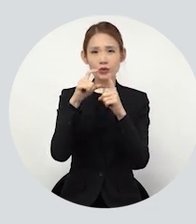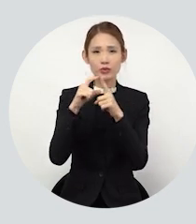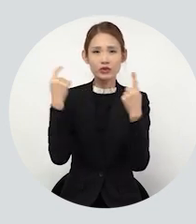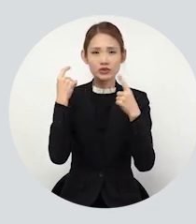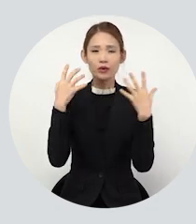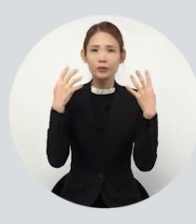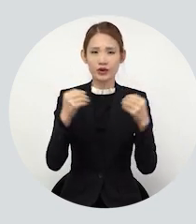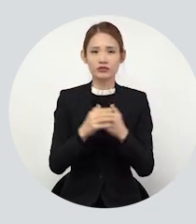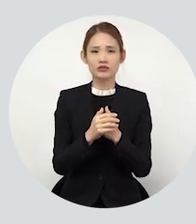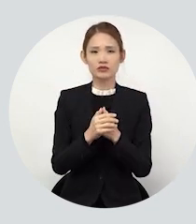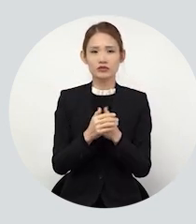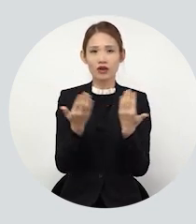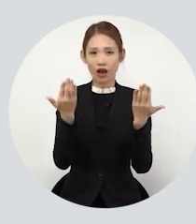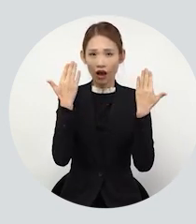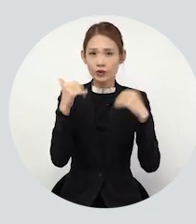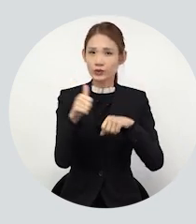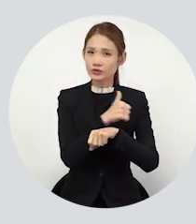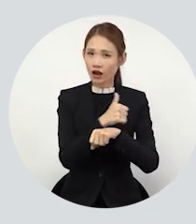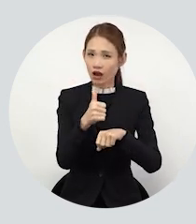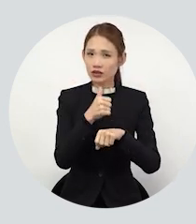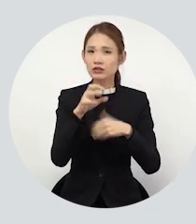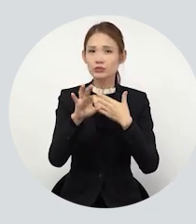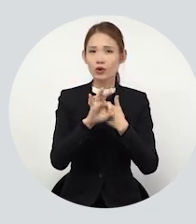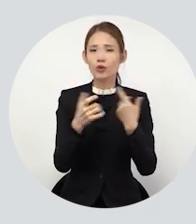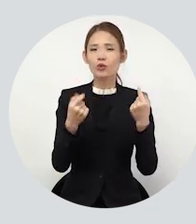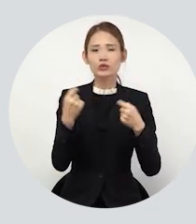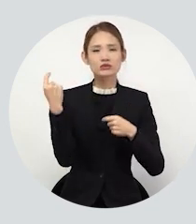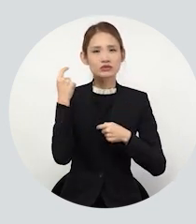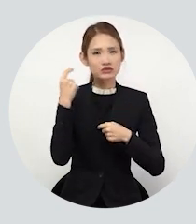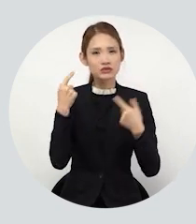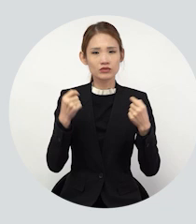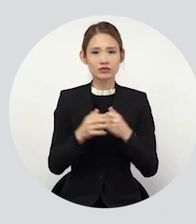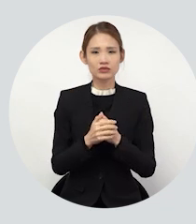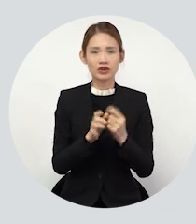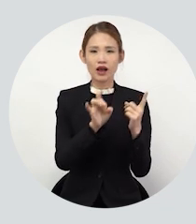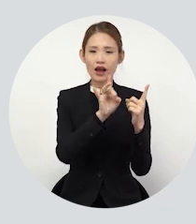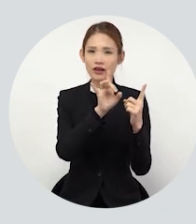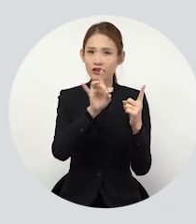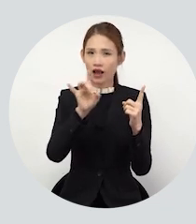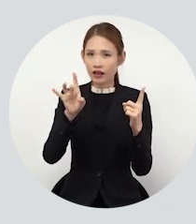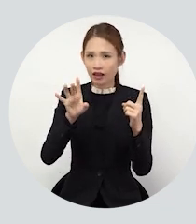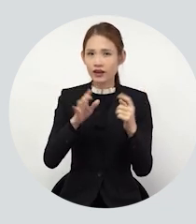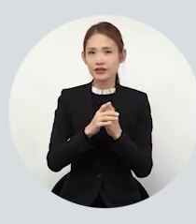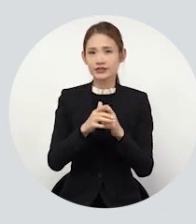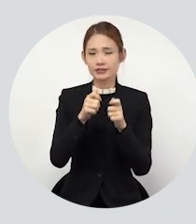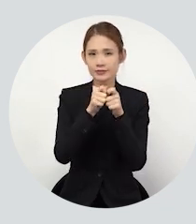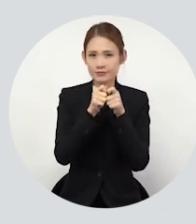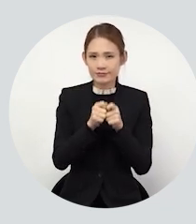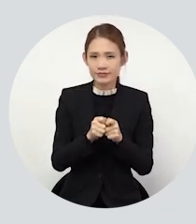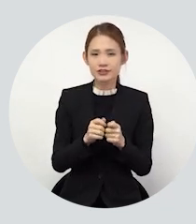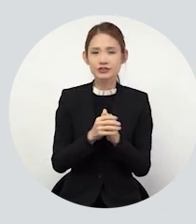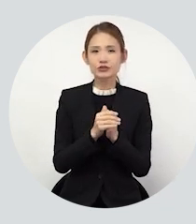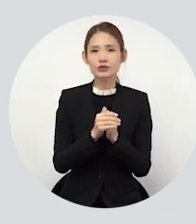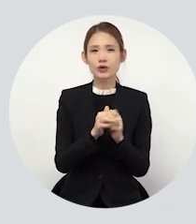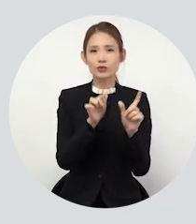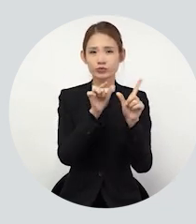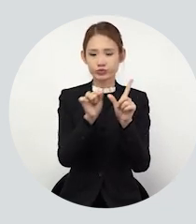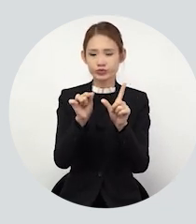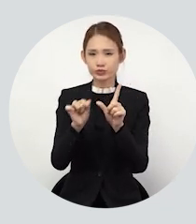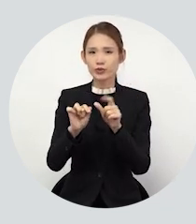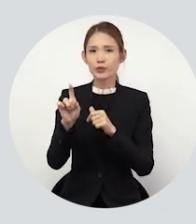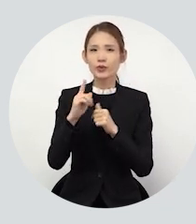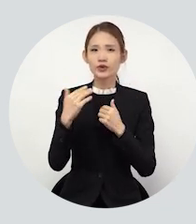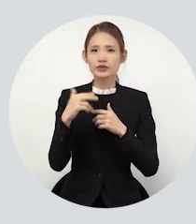몇 번 들을 때도 있죠. 아, 맞아요. 네네. 학교에 다니거나 이러면은 꼭 이렇게 많이 듣게 되는데. 하나하나 한번 뜯어서 우리가 그렇죠. 어떤